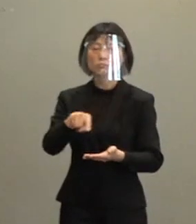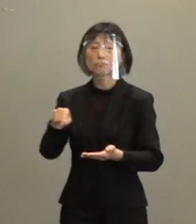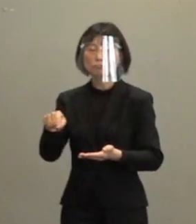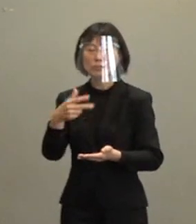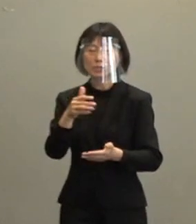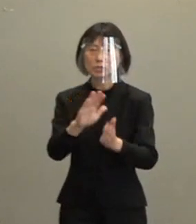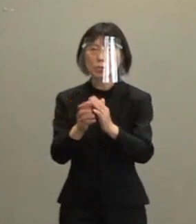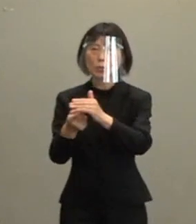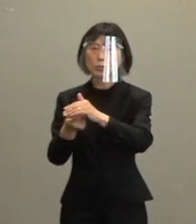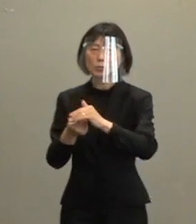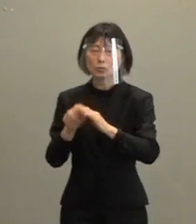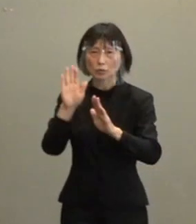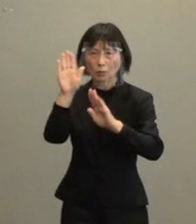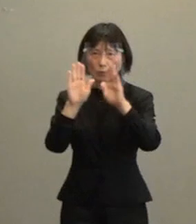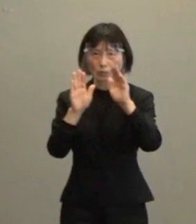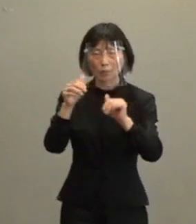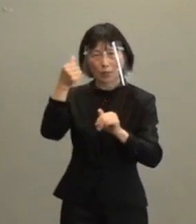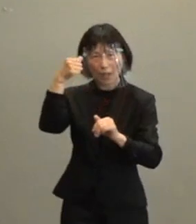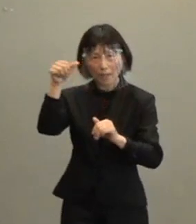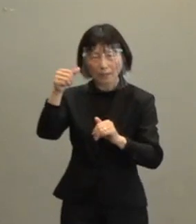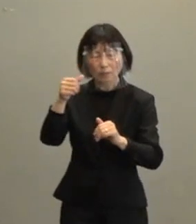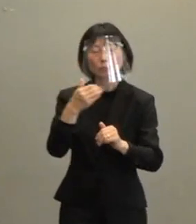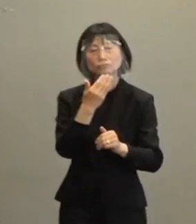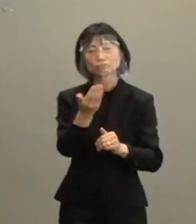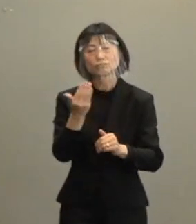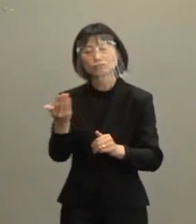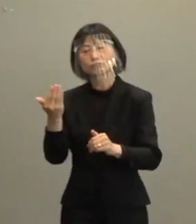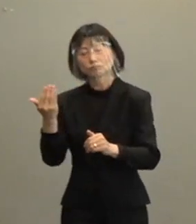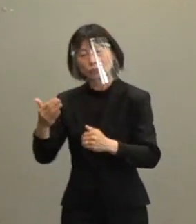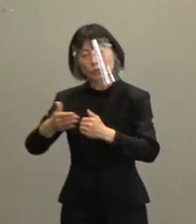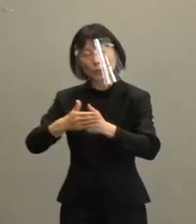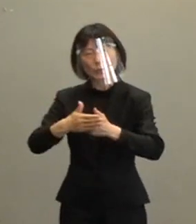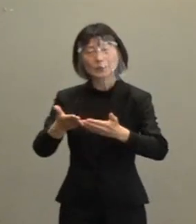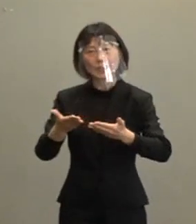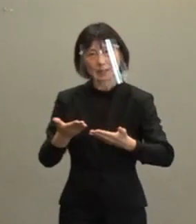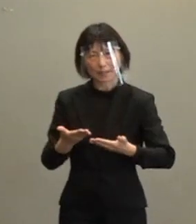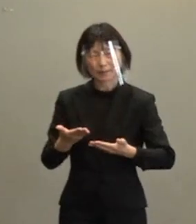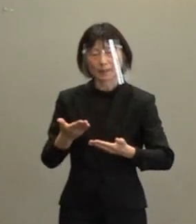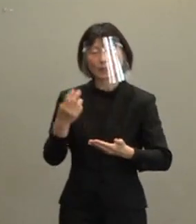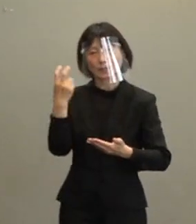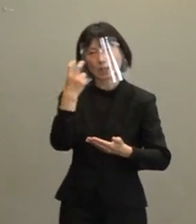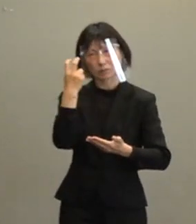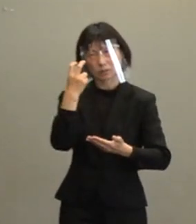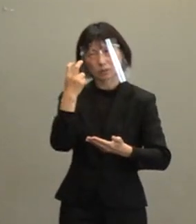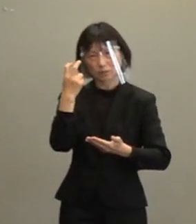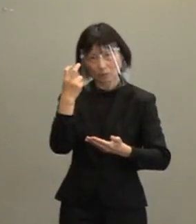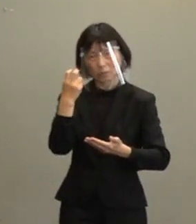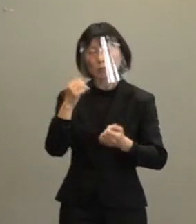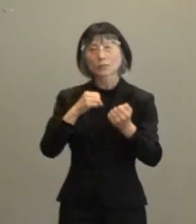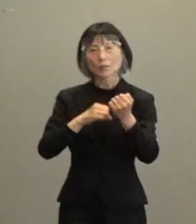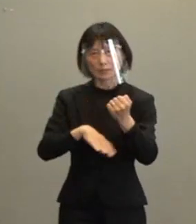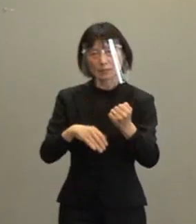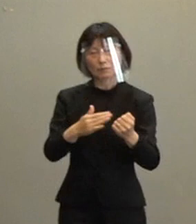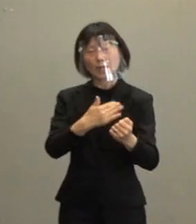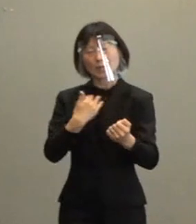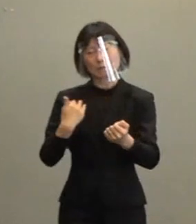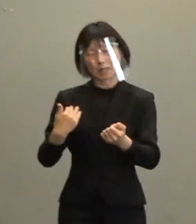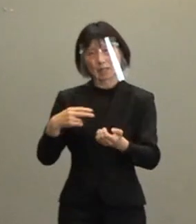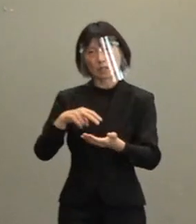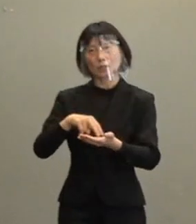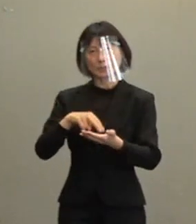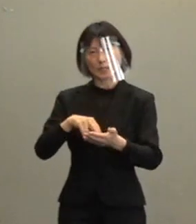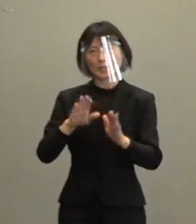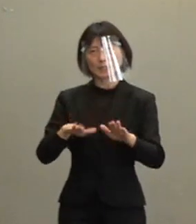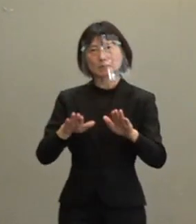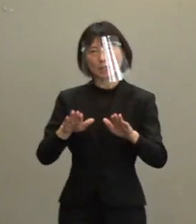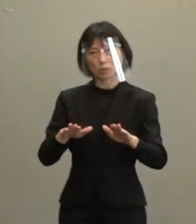況をですね、しっかりとアンケート等でですね、ご協力いただいて確認をしてですね、そうしたものに踏まえて我々として県として今